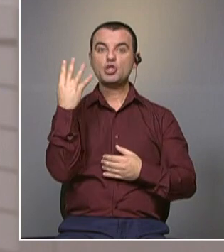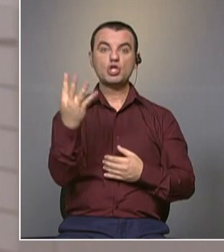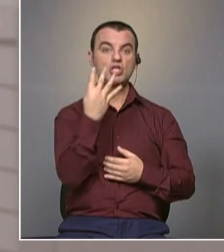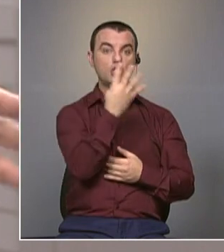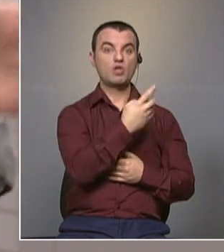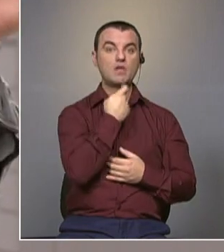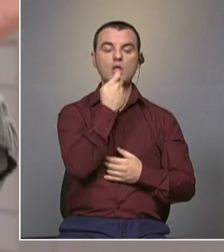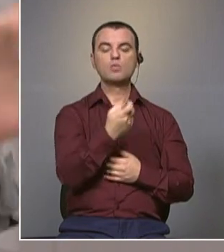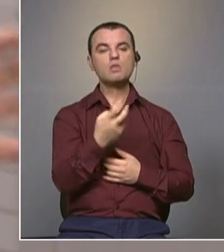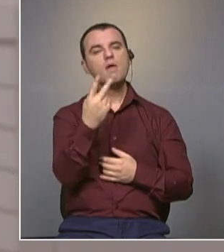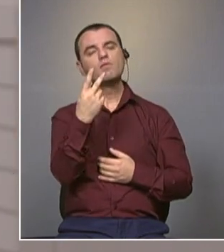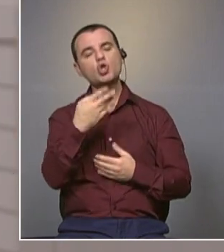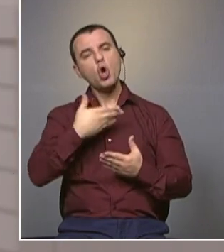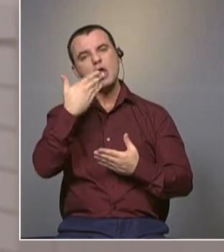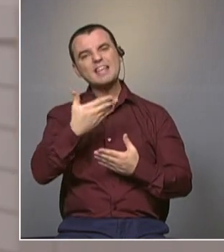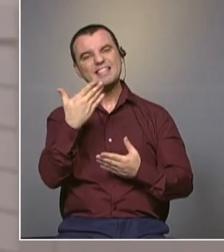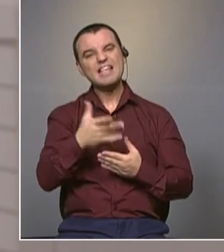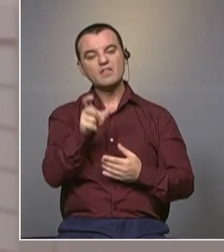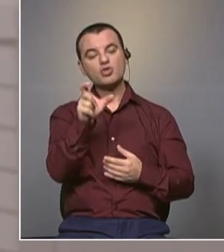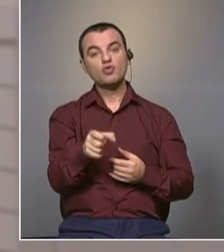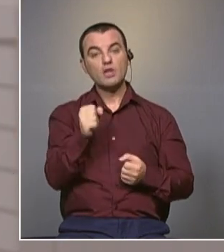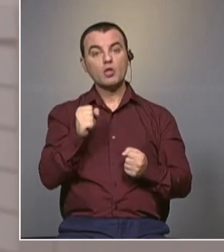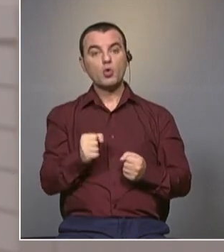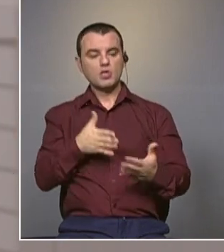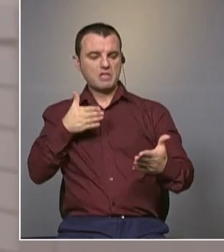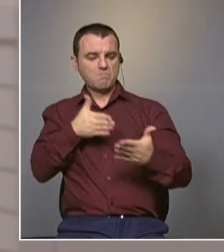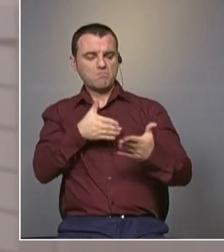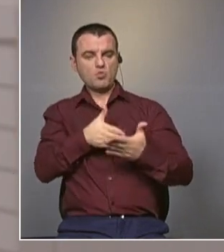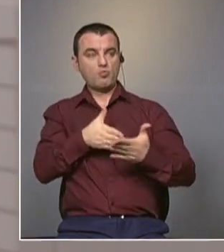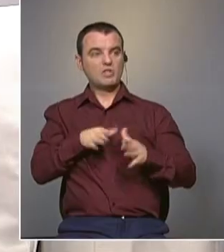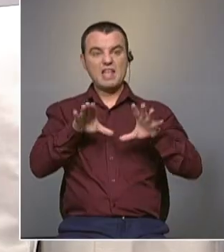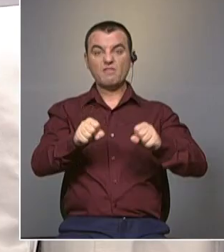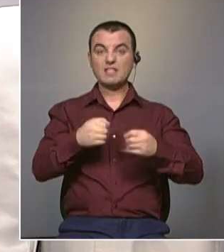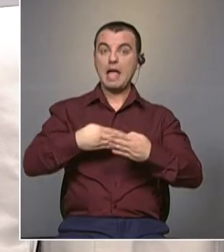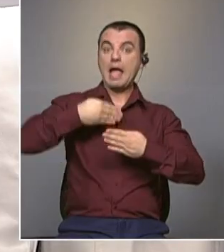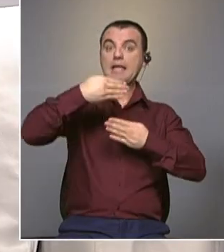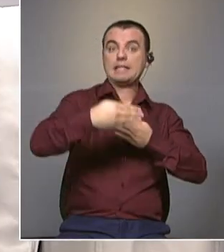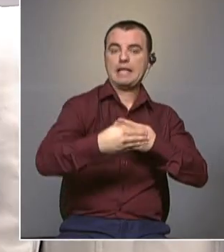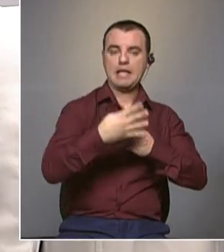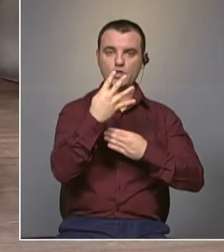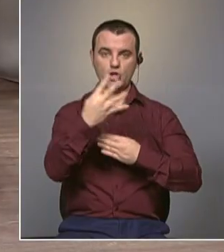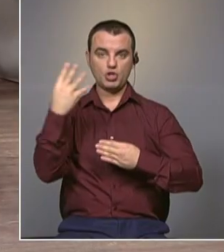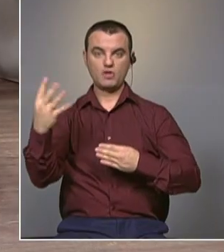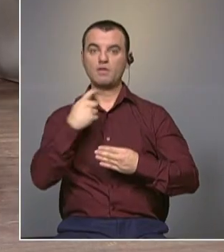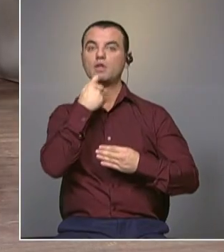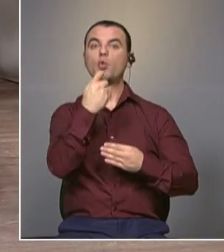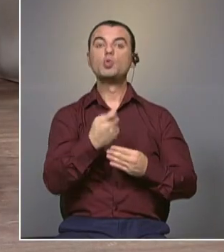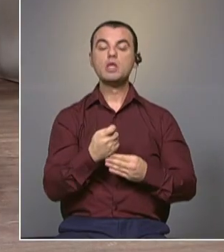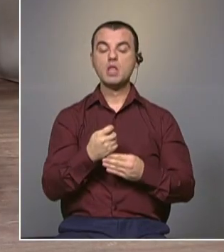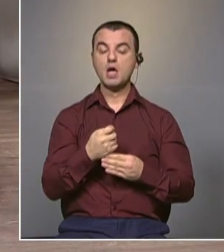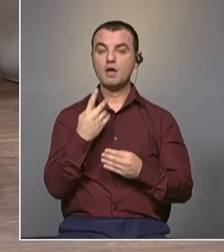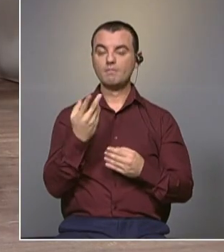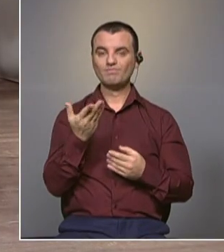за човека, който се противопоставя на властта след 44-та. Добре, аз ви благодаря. Някаква везна е изравнена. Отново